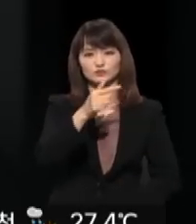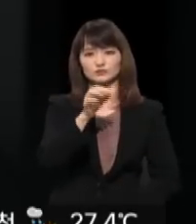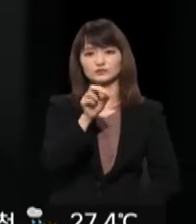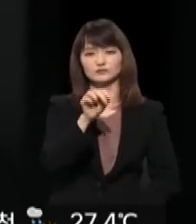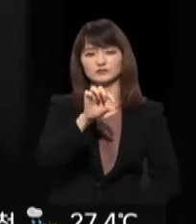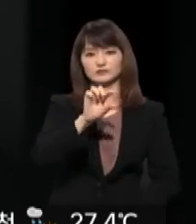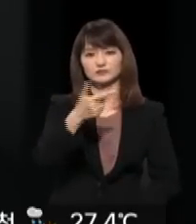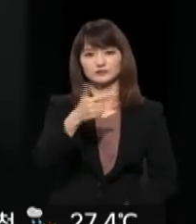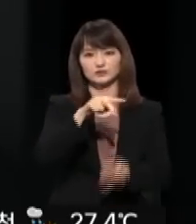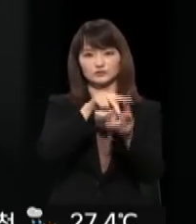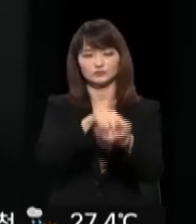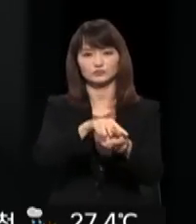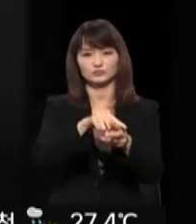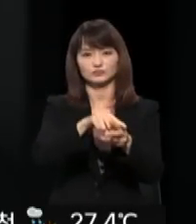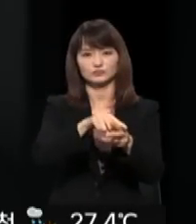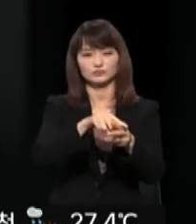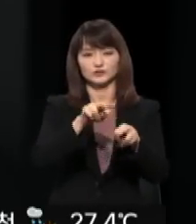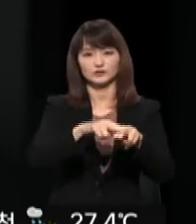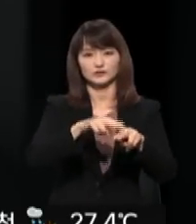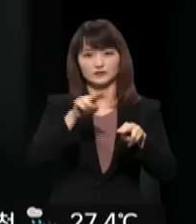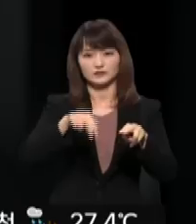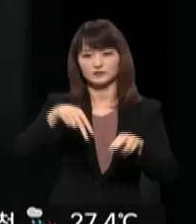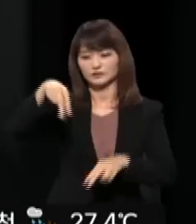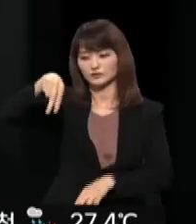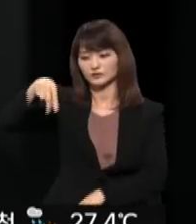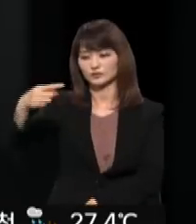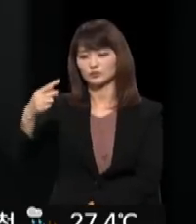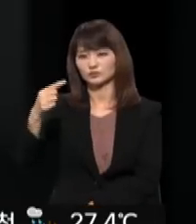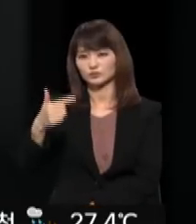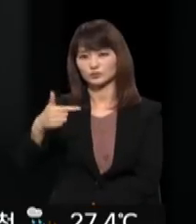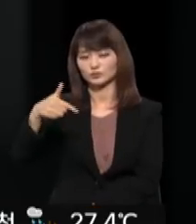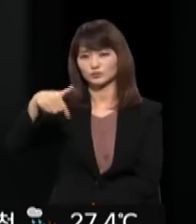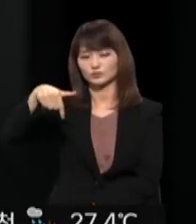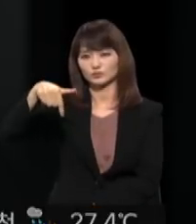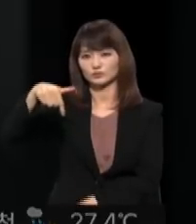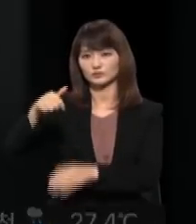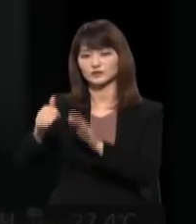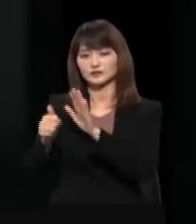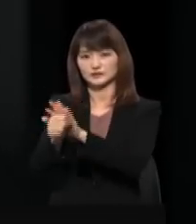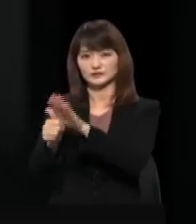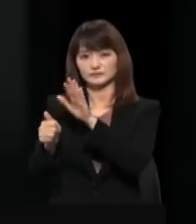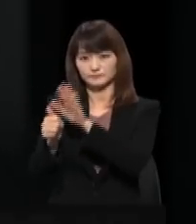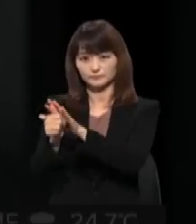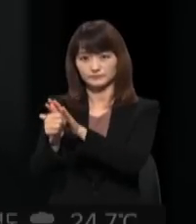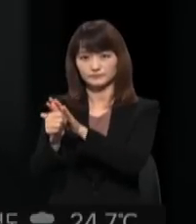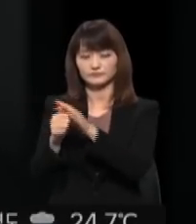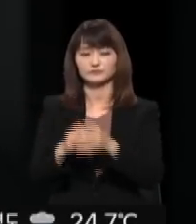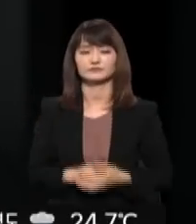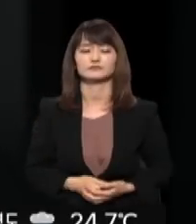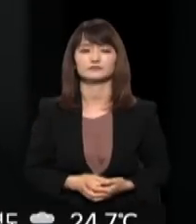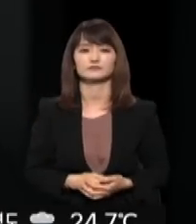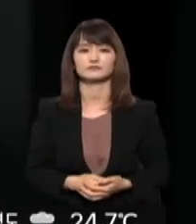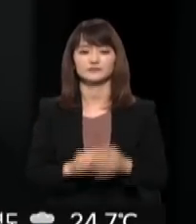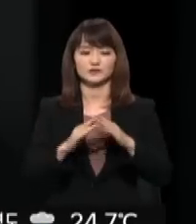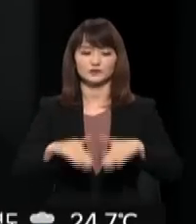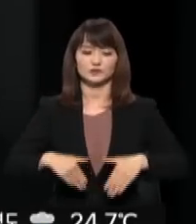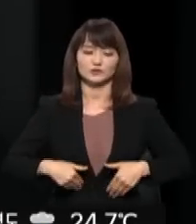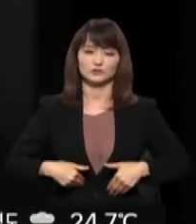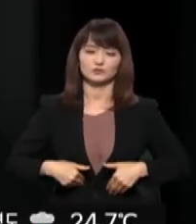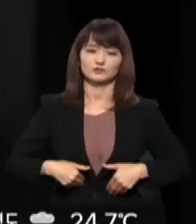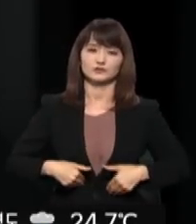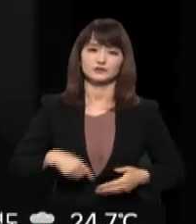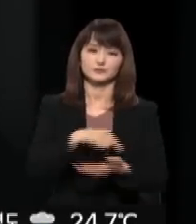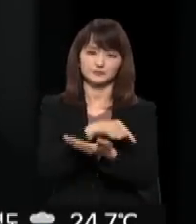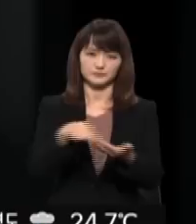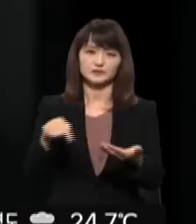총각적으로 지지한다 밀어 올리려고 하는 움직임은 있는데 그런 것도 어떻게 보면 약간 호남에 묘한 소외감을 좀 부추기는게 아닌가